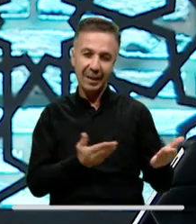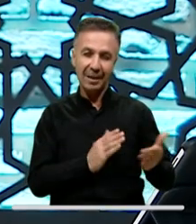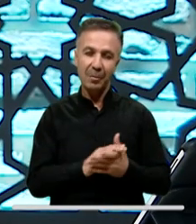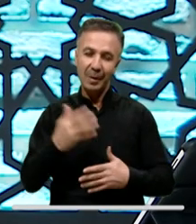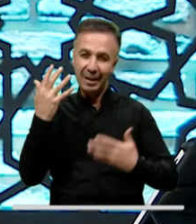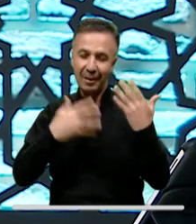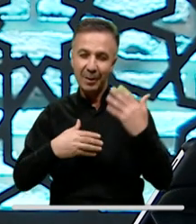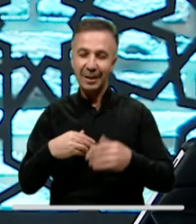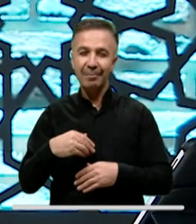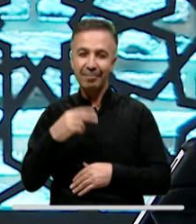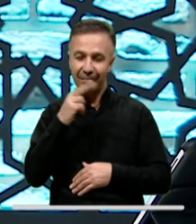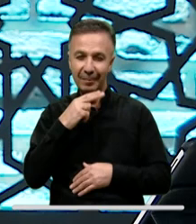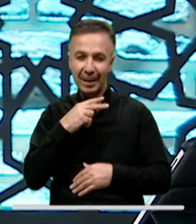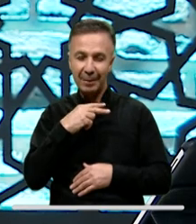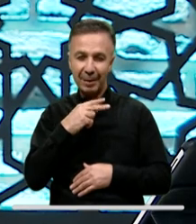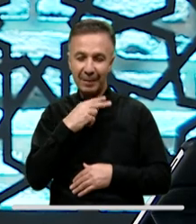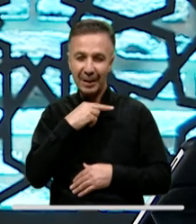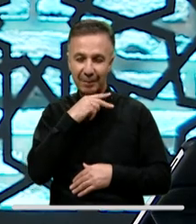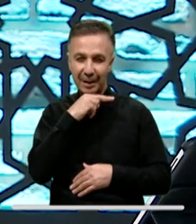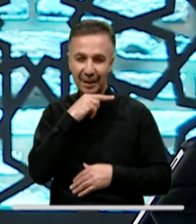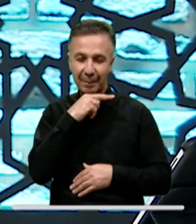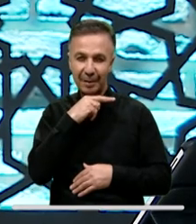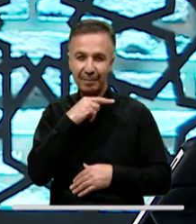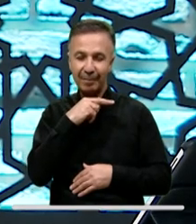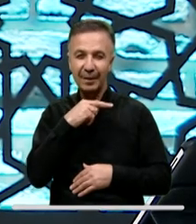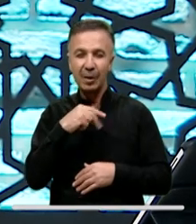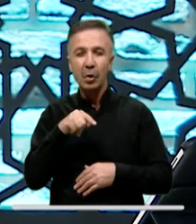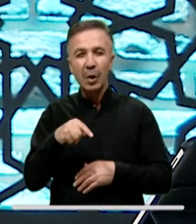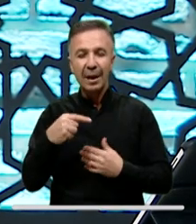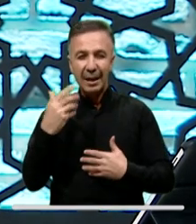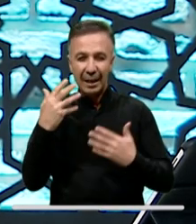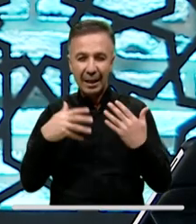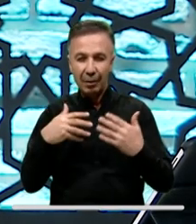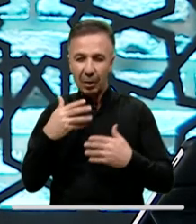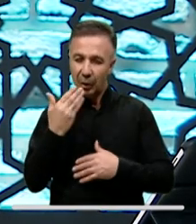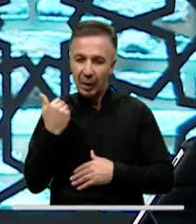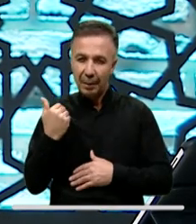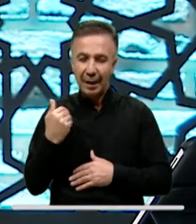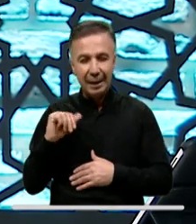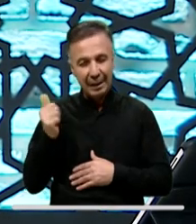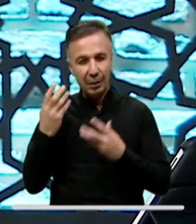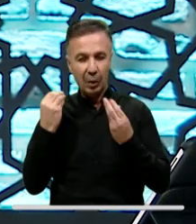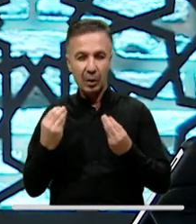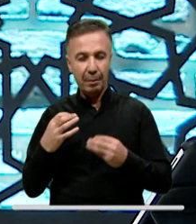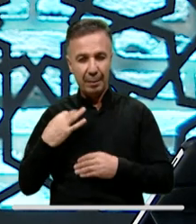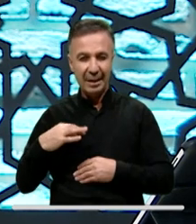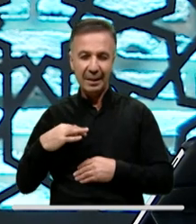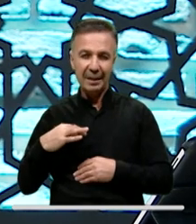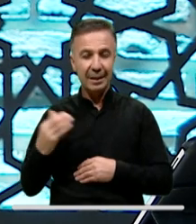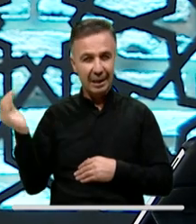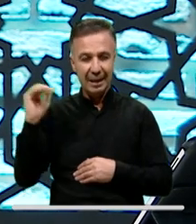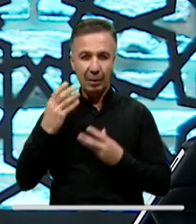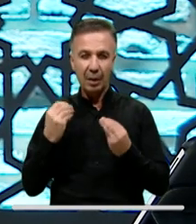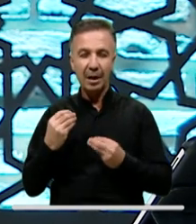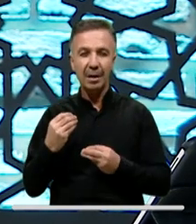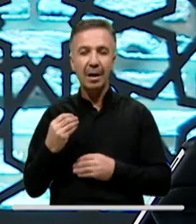görülen Kamil abim ve şu anda ekranda olmayan ama yarın aramızda olacak olan, pazartesi aramızda olacak olan